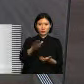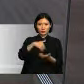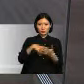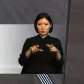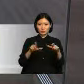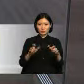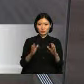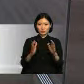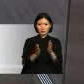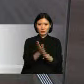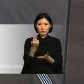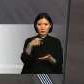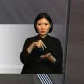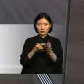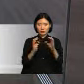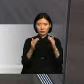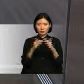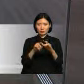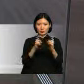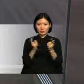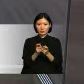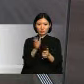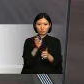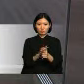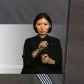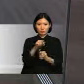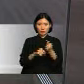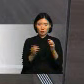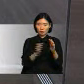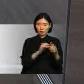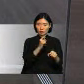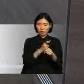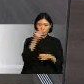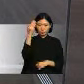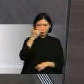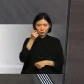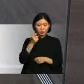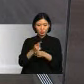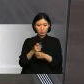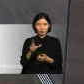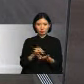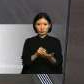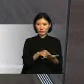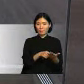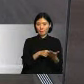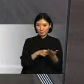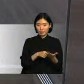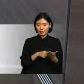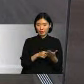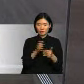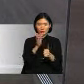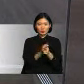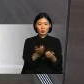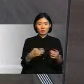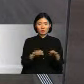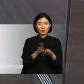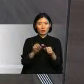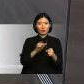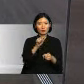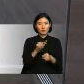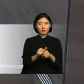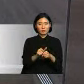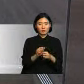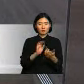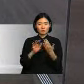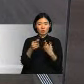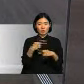동두천 지역 시립 어린이집 민간 위탁 운영과 관련해 공공성과 투명성 문제가 제기됐습니다. 위탁 기간이 5년,